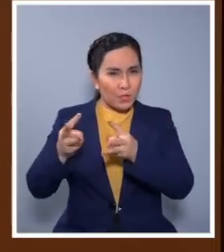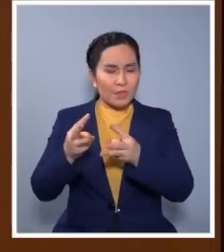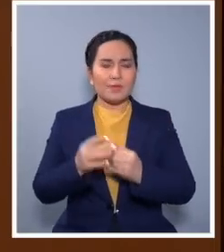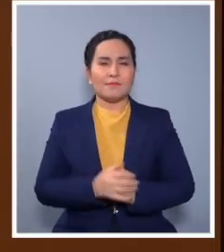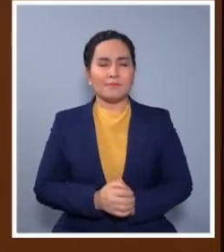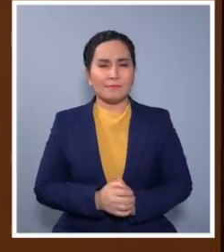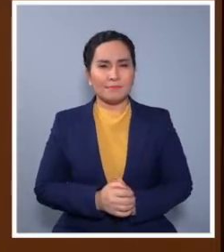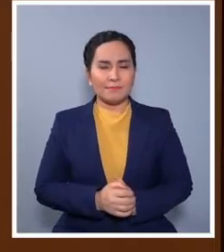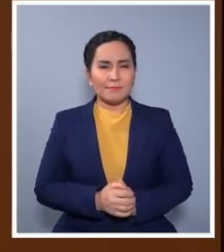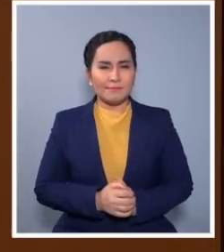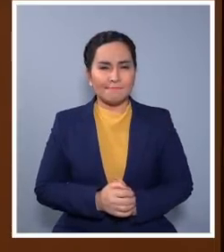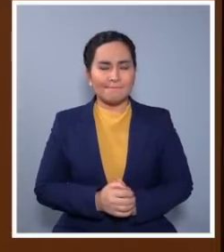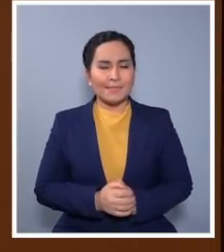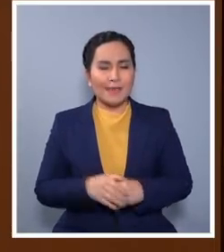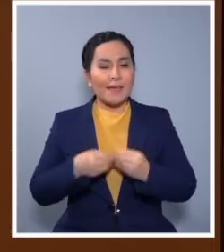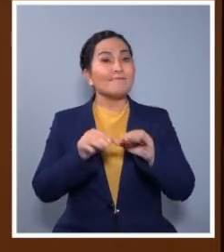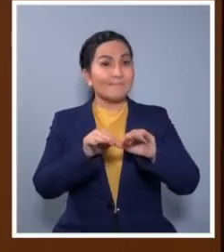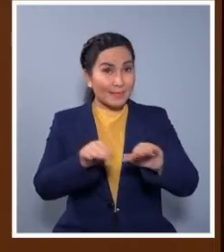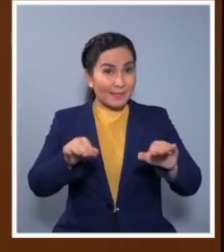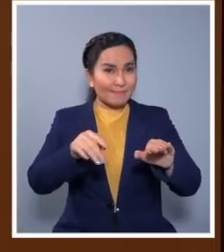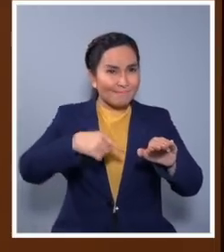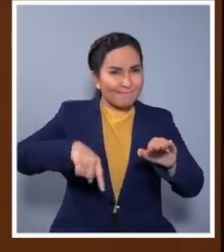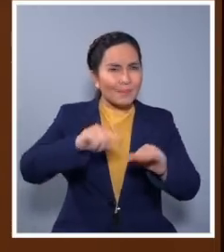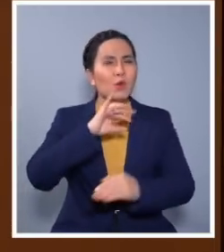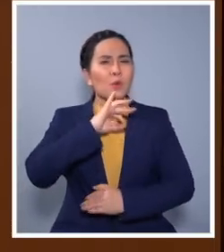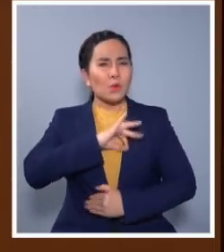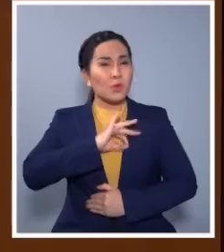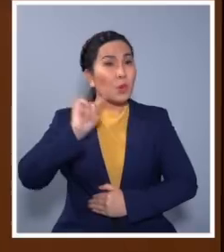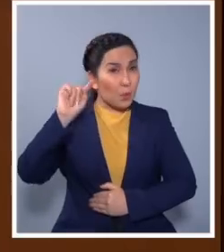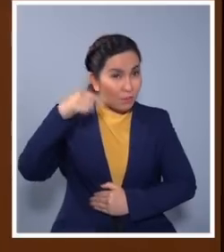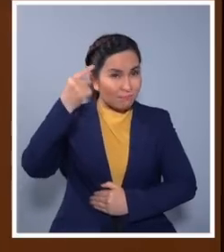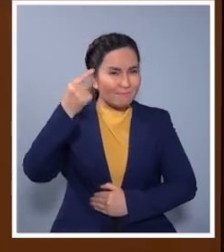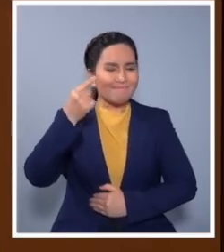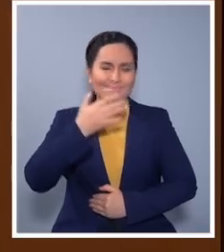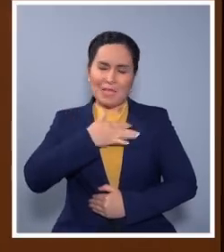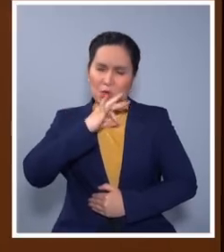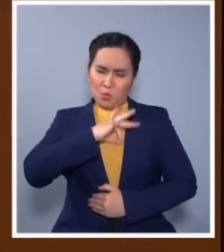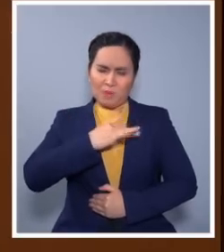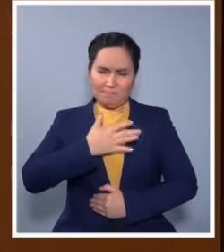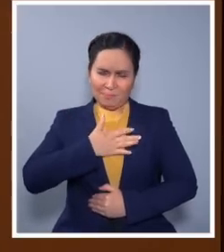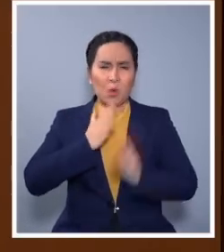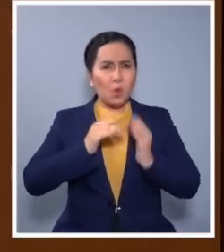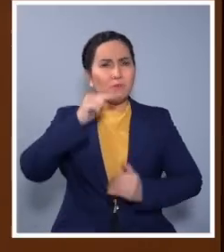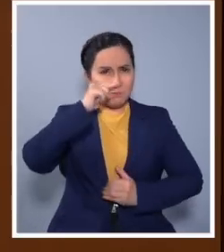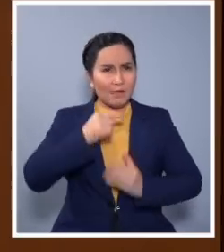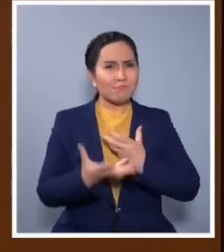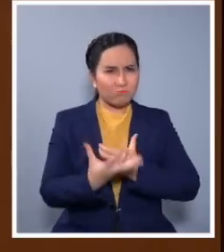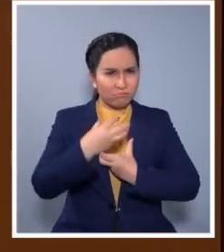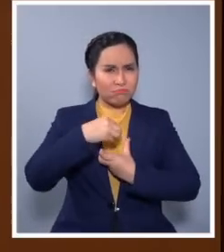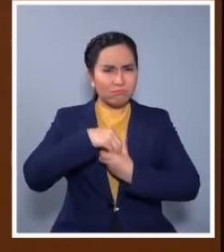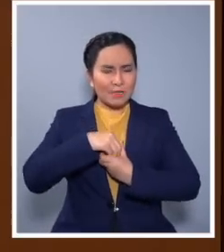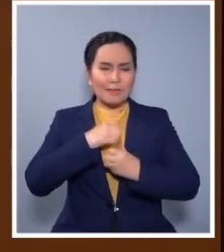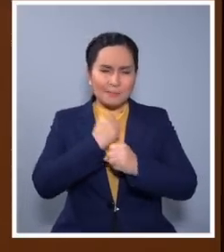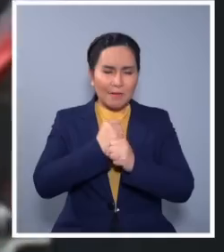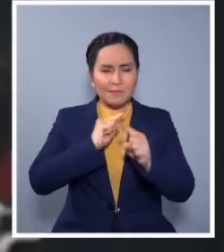เนี่ยให้เด็กๆมีความรู้สึกที่เป็นคนไทยที่ร่วม